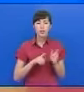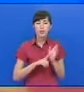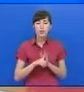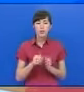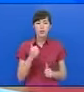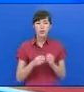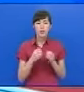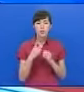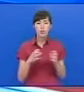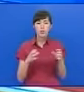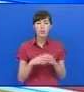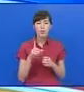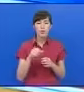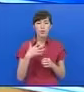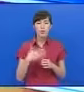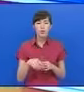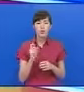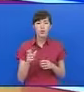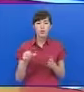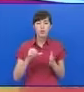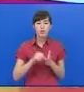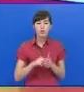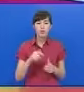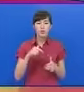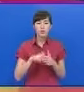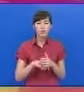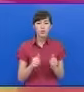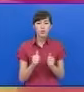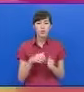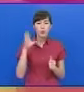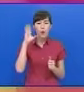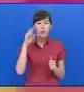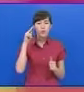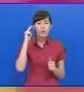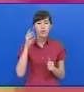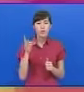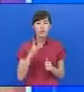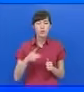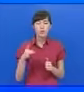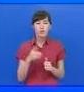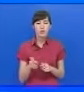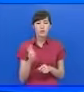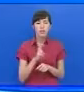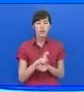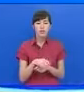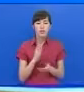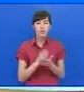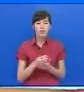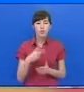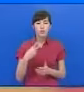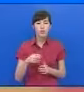бәсекеге 11 командадан 150 үміткер қатысуда. Оның ішінде көрші Өзбекстан мен Қырғызстан республикаларында спортшылар бар. 20